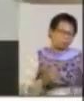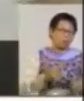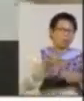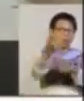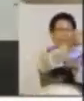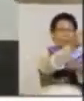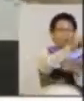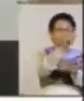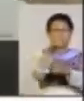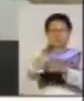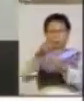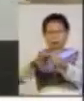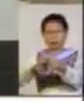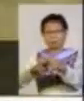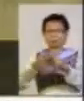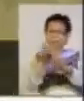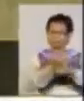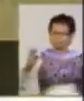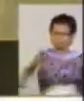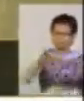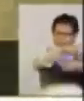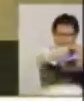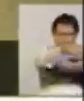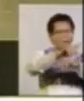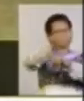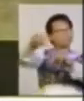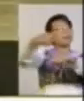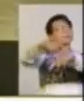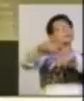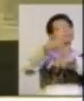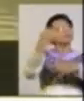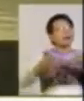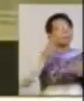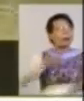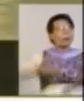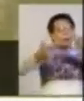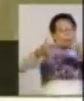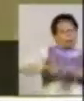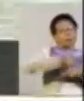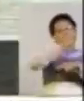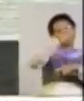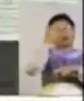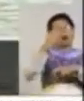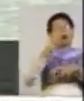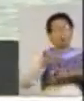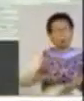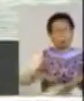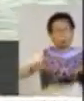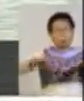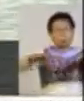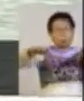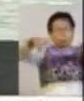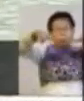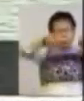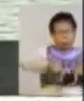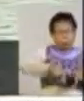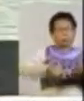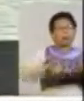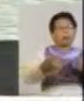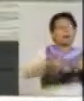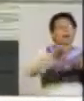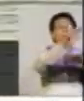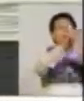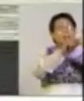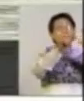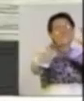Bomba Zon Kelang turut bersedia untuk diatur gerak sekiranya keadaan banjir berlaku berikutan fenomena air pasang besar yang akan berlaku